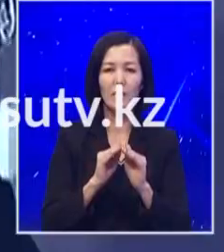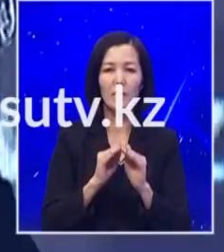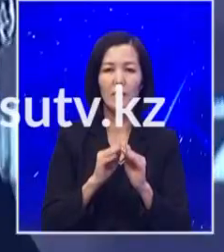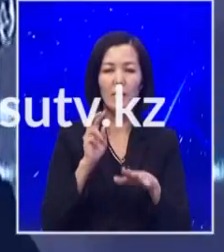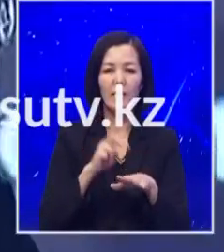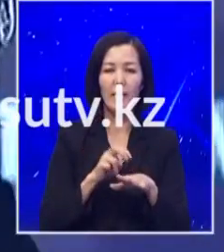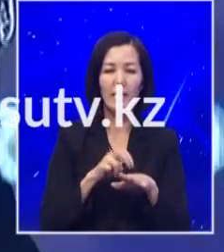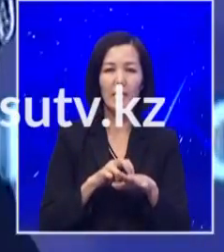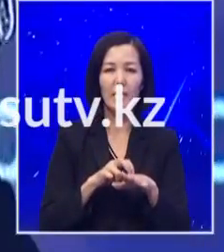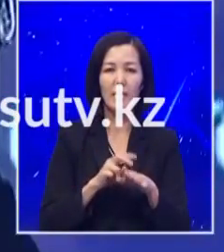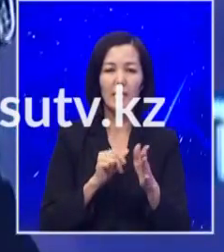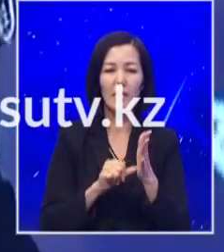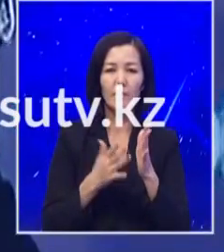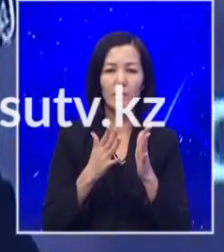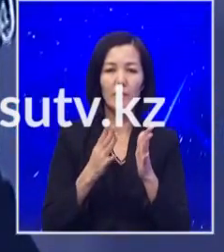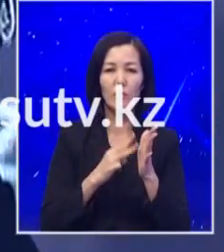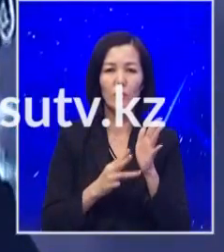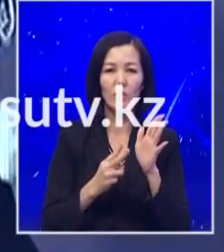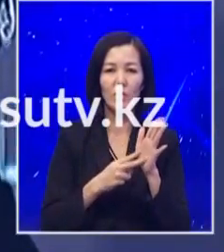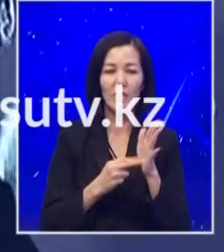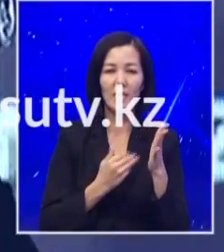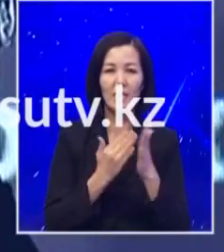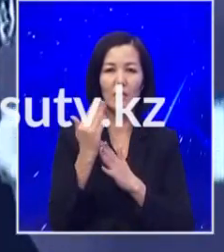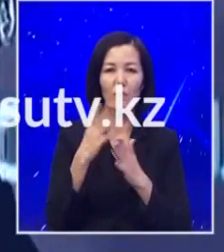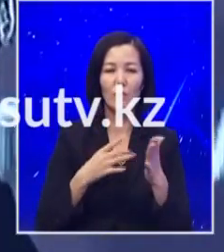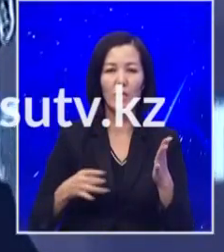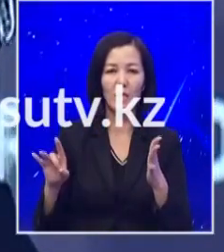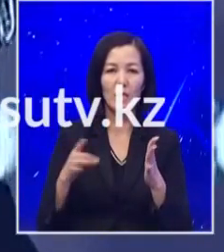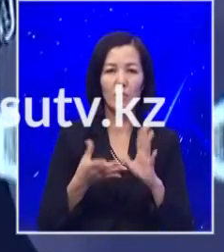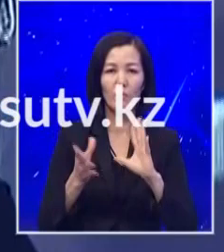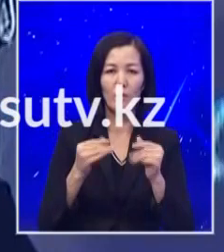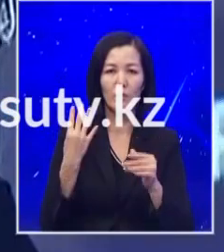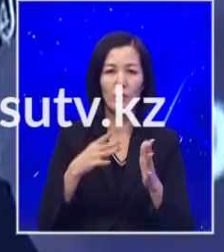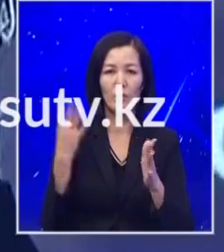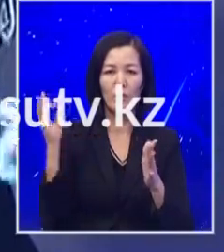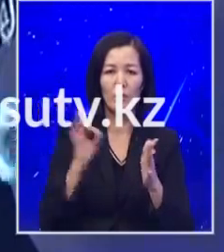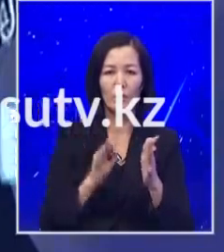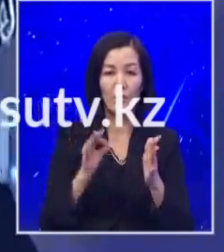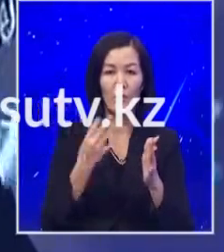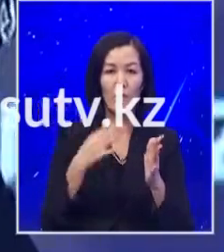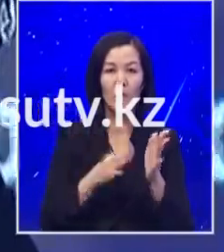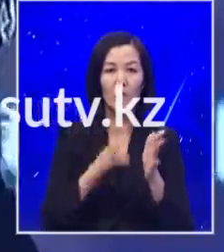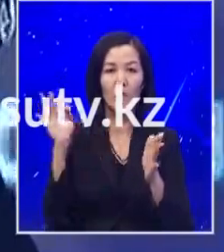саны 65-тен 97-ге дейін ұлғайтылды. Яғни республика бойынша 49%-ға көбейді.